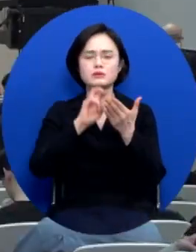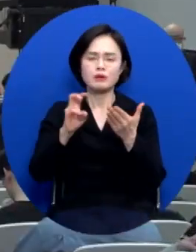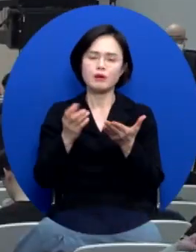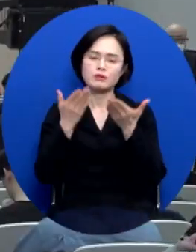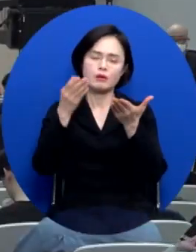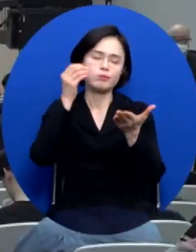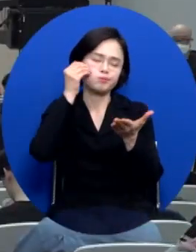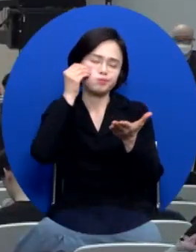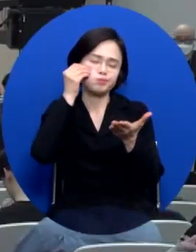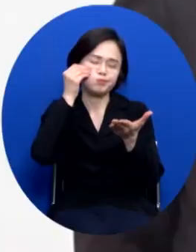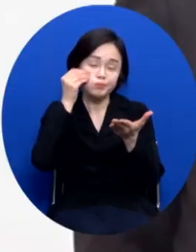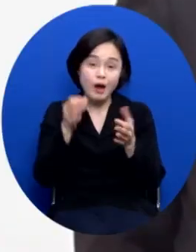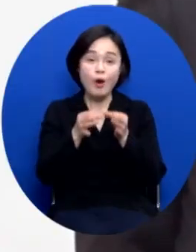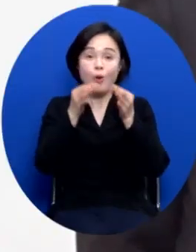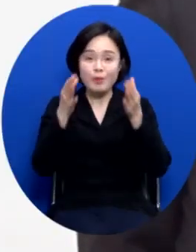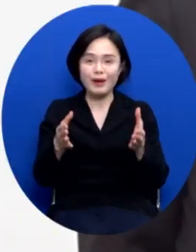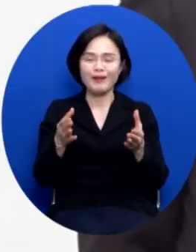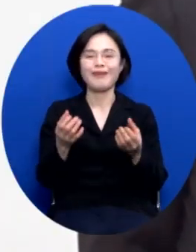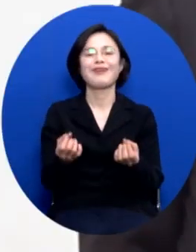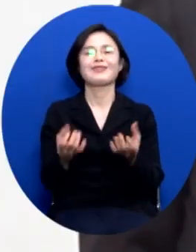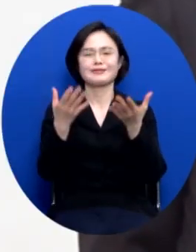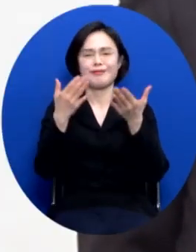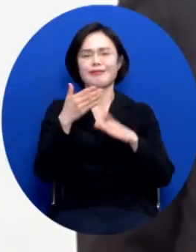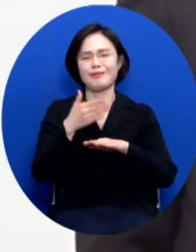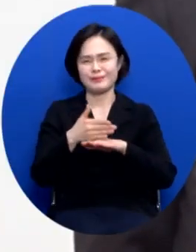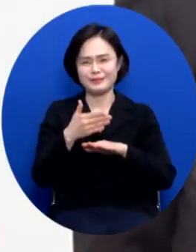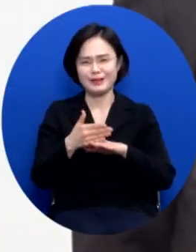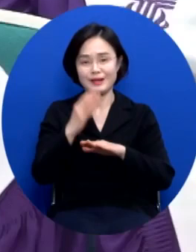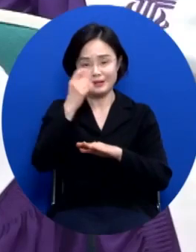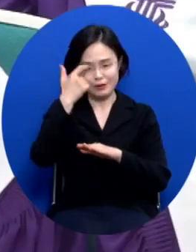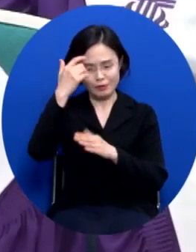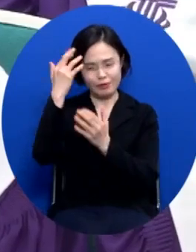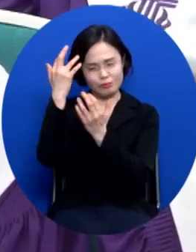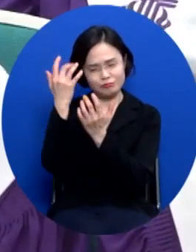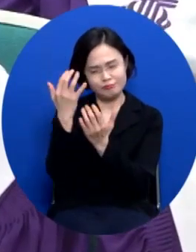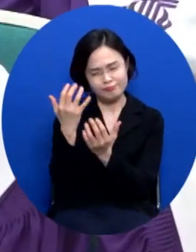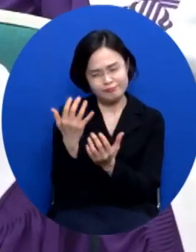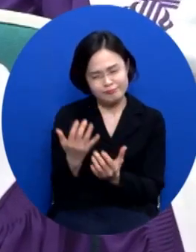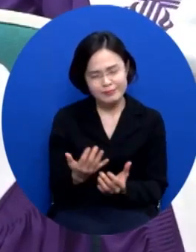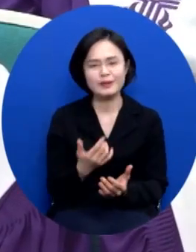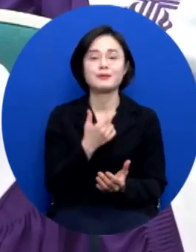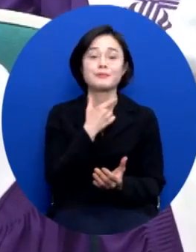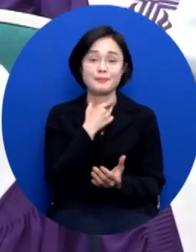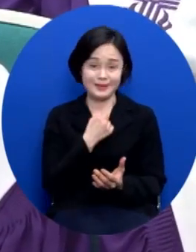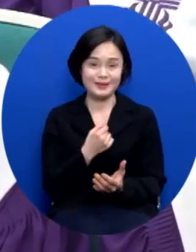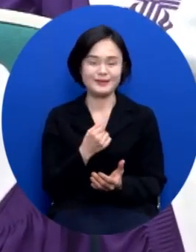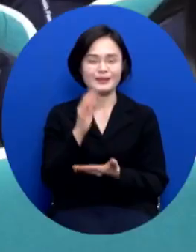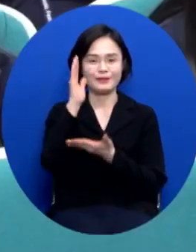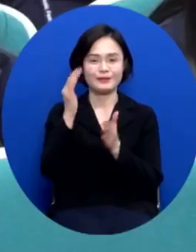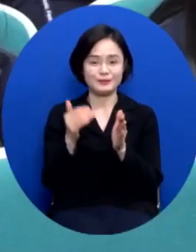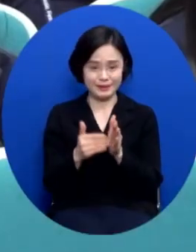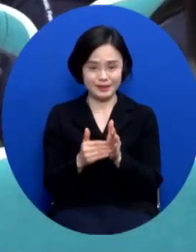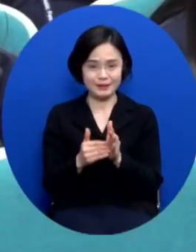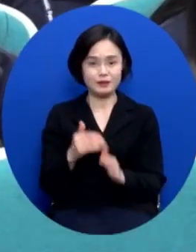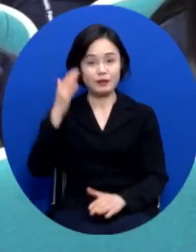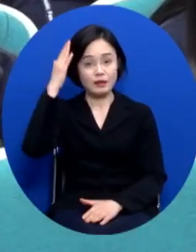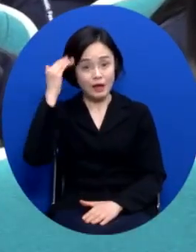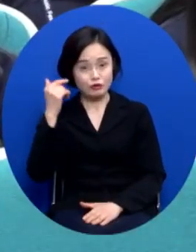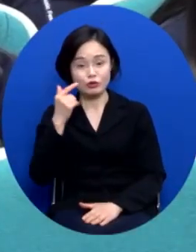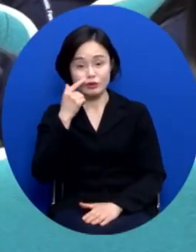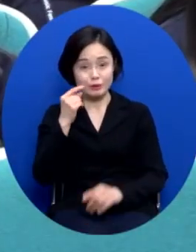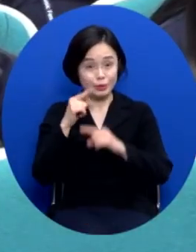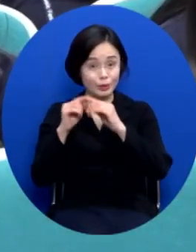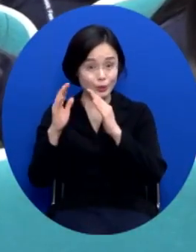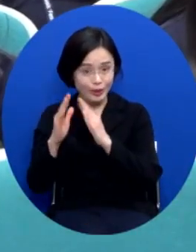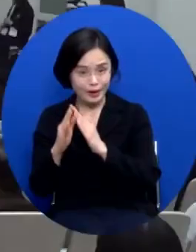열릴 수 있어 감사하다며 일본의 성령의 불이 임하길 바란다고 전했습니다. 찬양성회에서는 한국과 일본 교회,